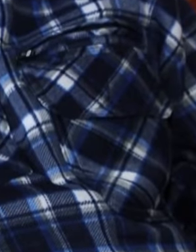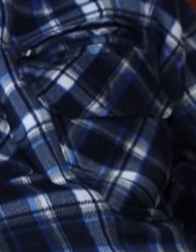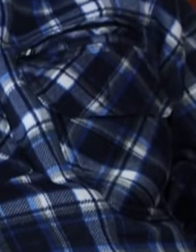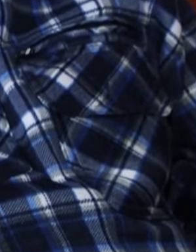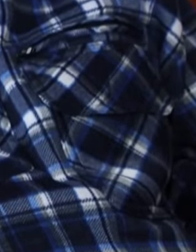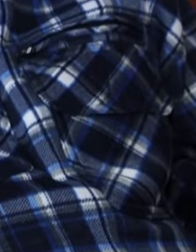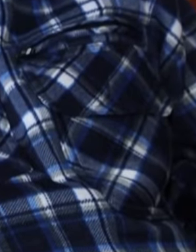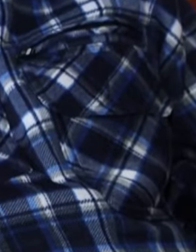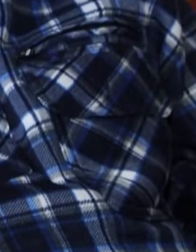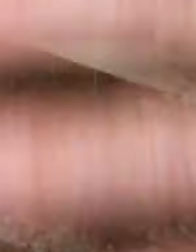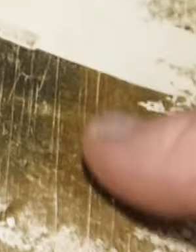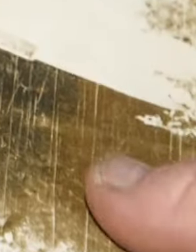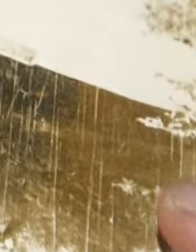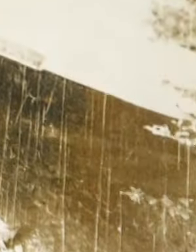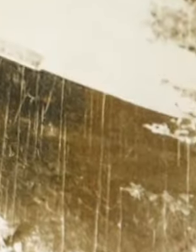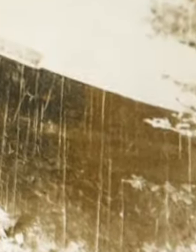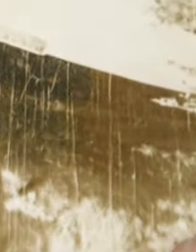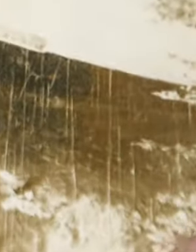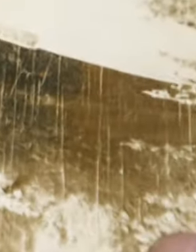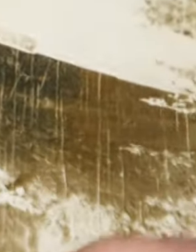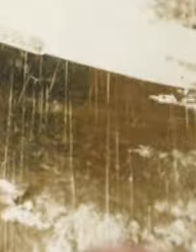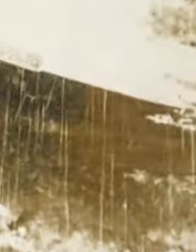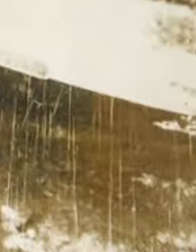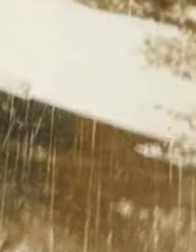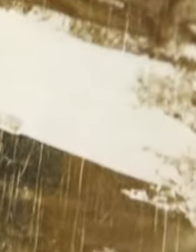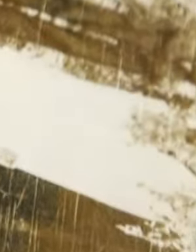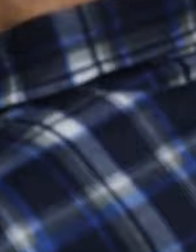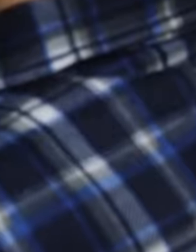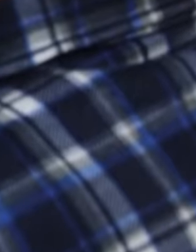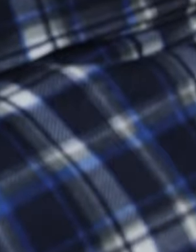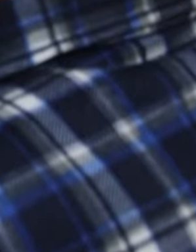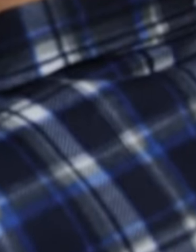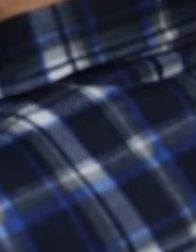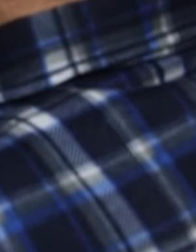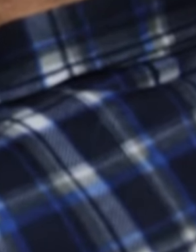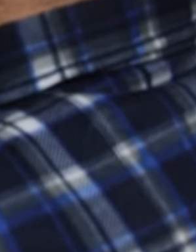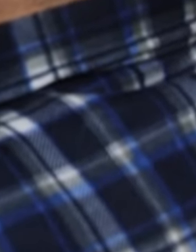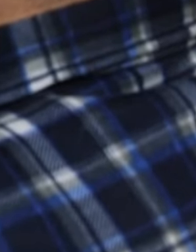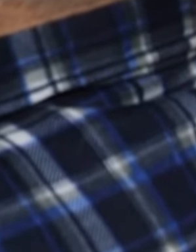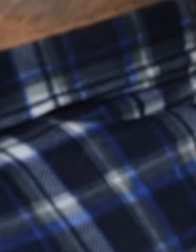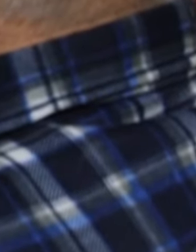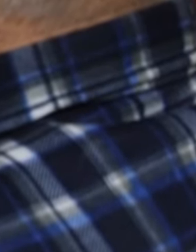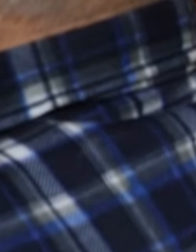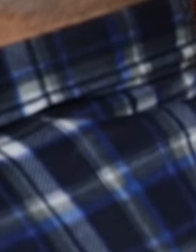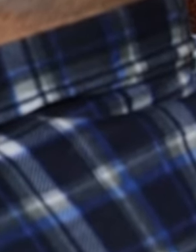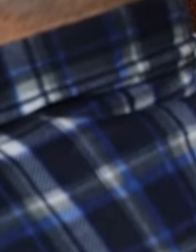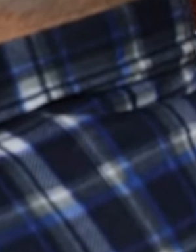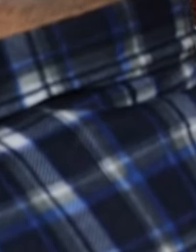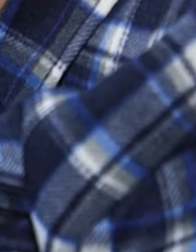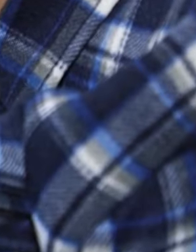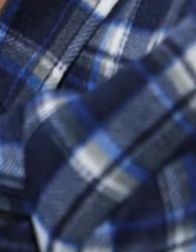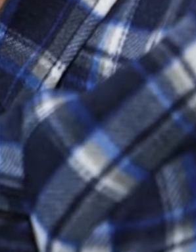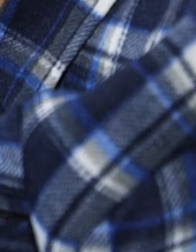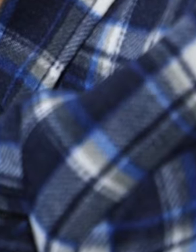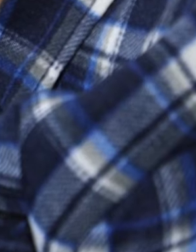делают. Назад. Вместе прошли, как говорится, и огонь, и воду. В старом фотоальбоме фрагменты воспоминаний. 60